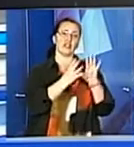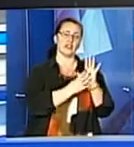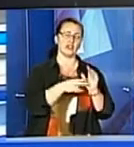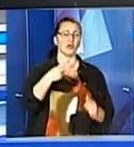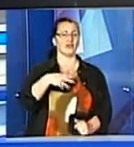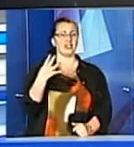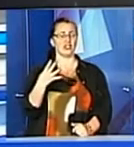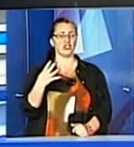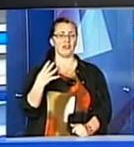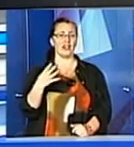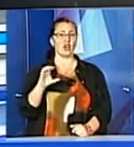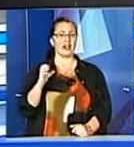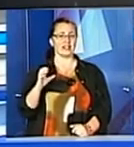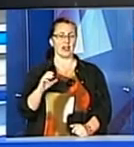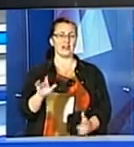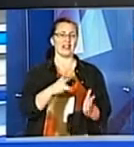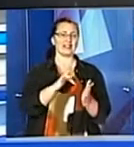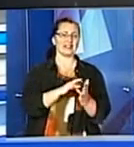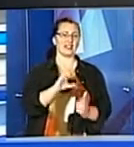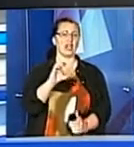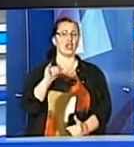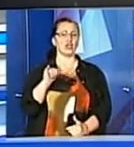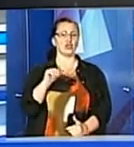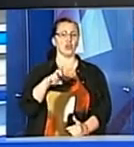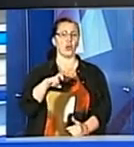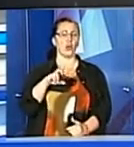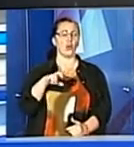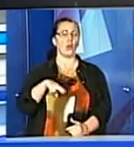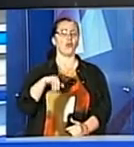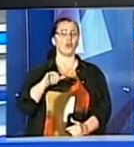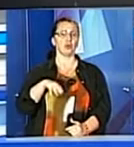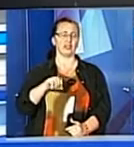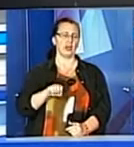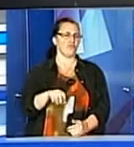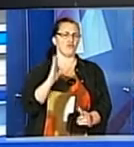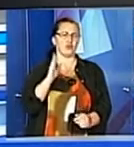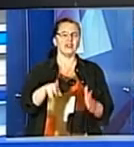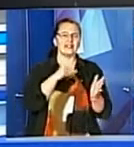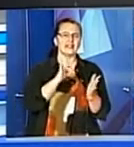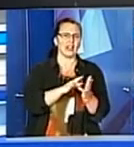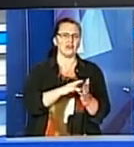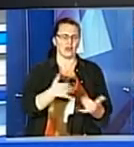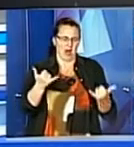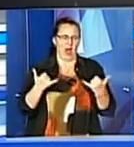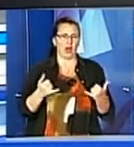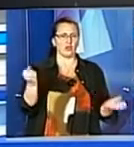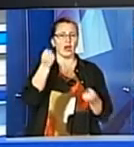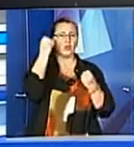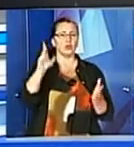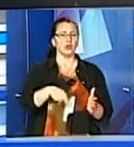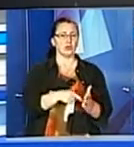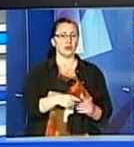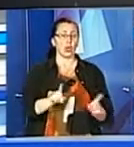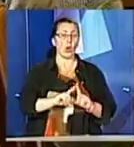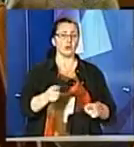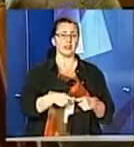серпня культурно-мистецький центр «Супутник» та парк Левандівський перетворяться на епіцентр актуальної культури міста.